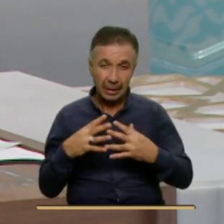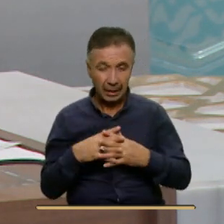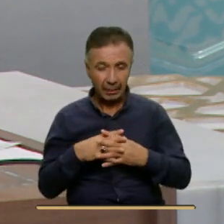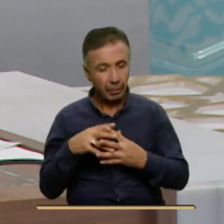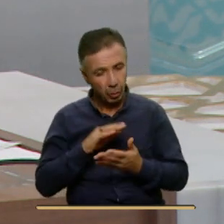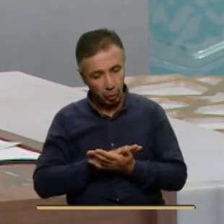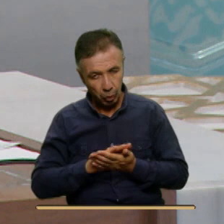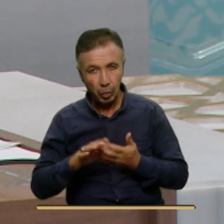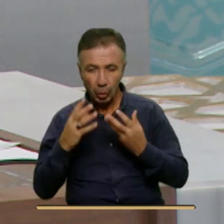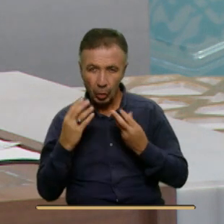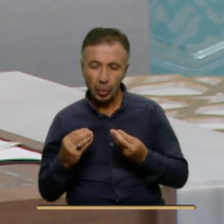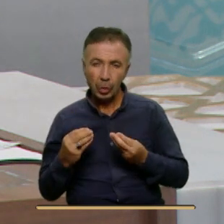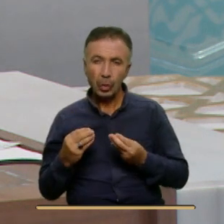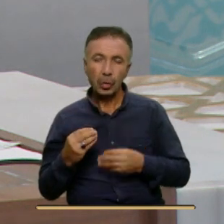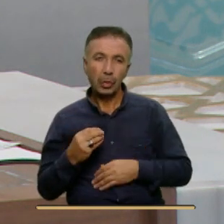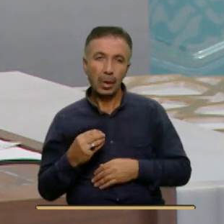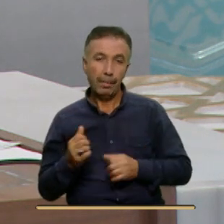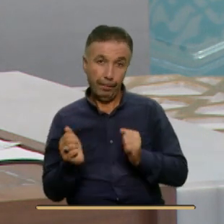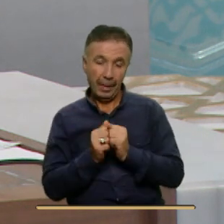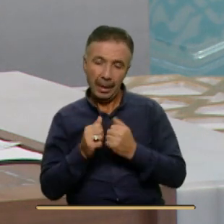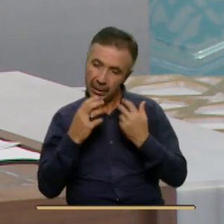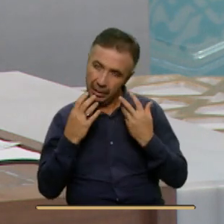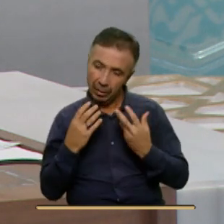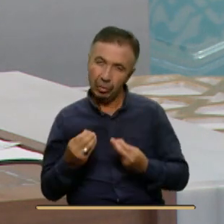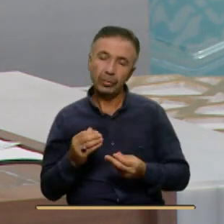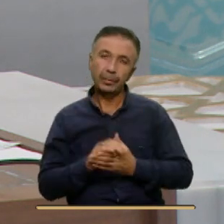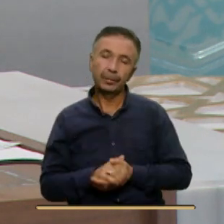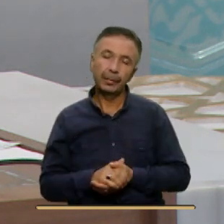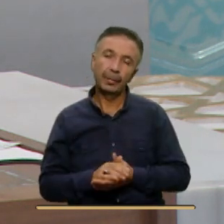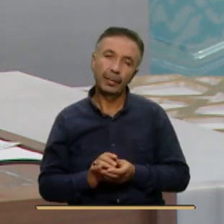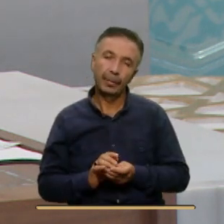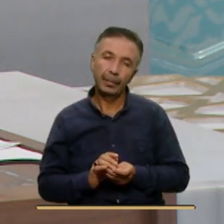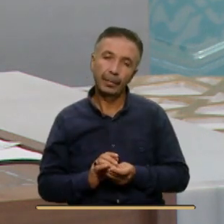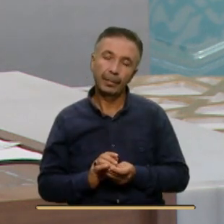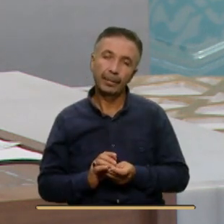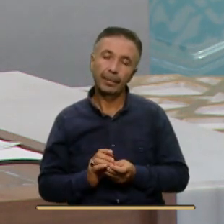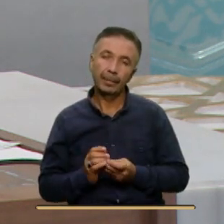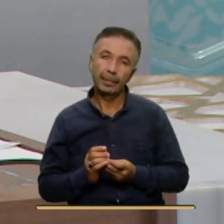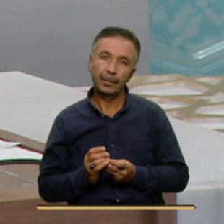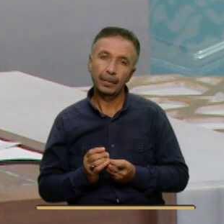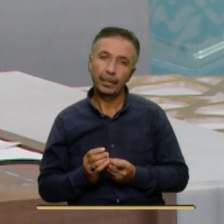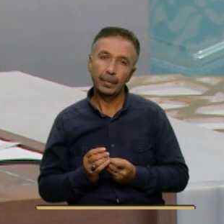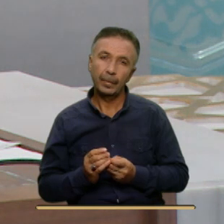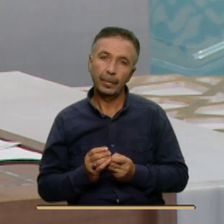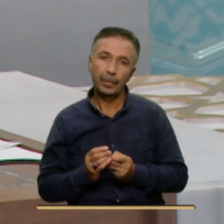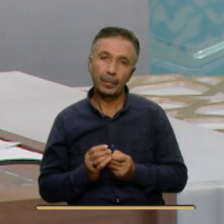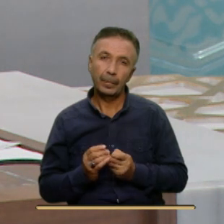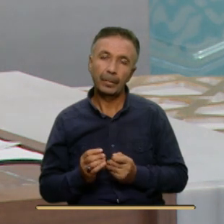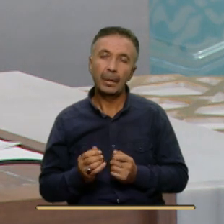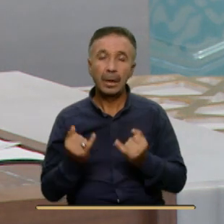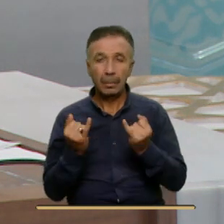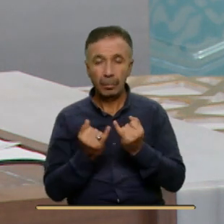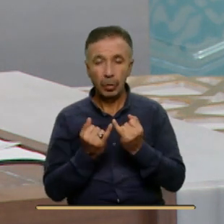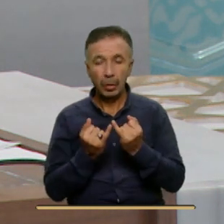düzgün tutun. Omuz omuza verin. İnnemel müminune ihve. Kardeşin, mümin